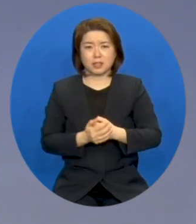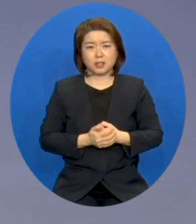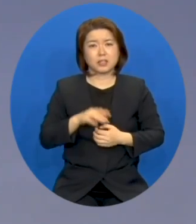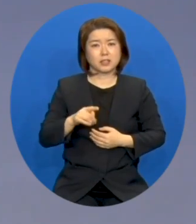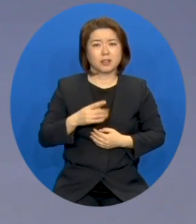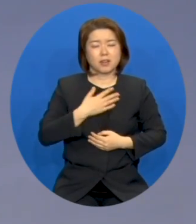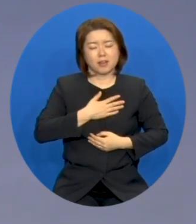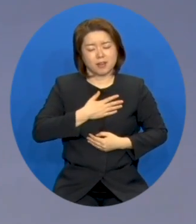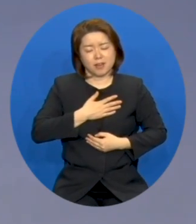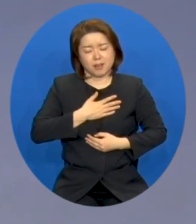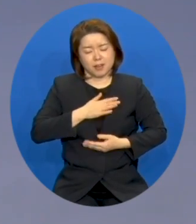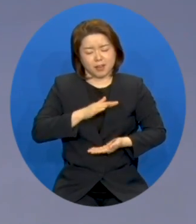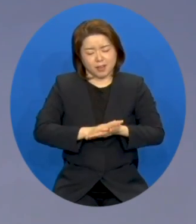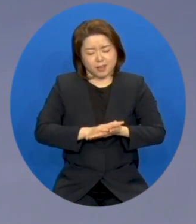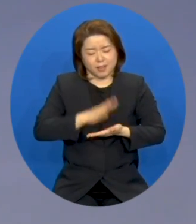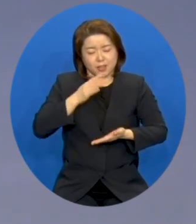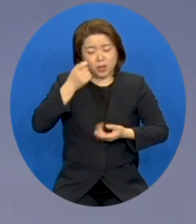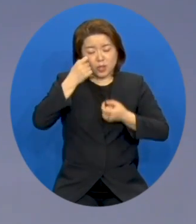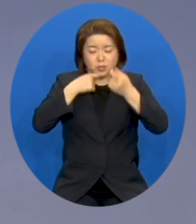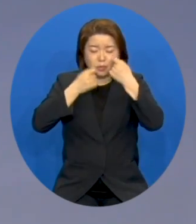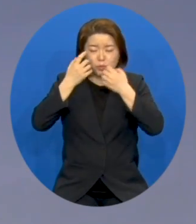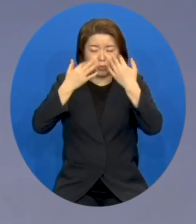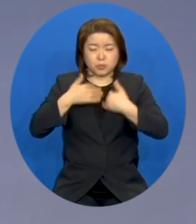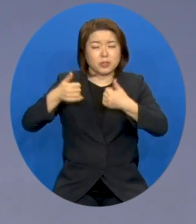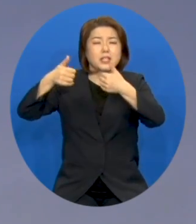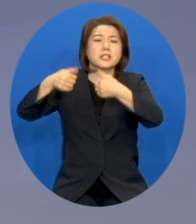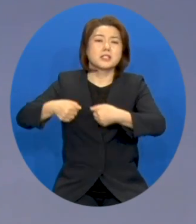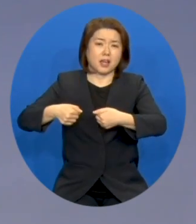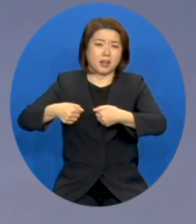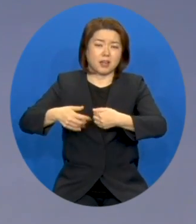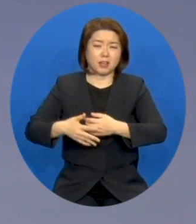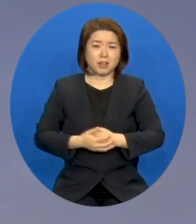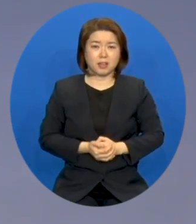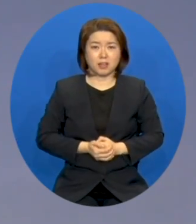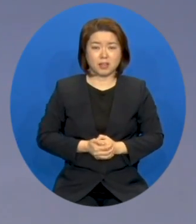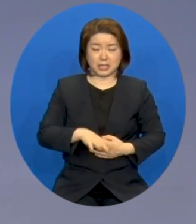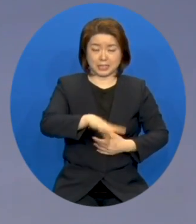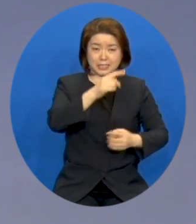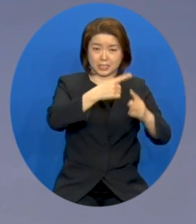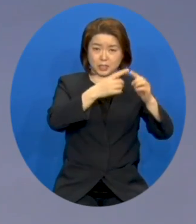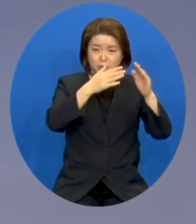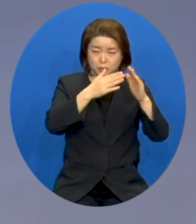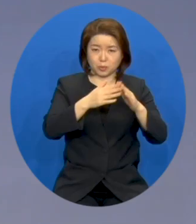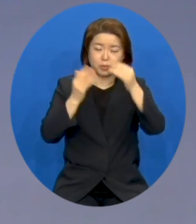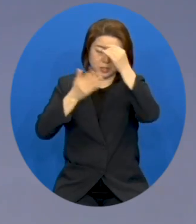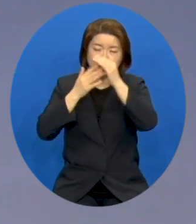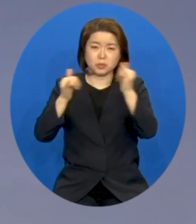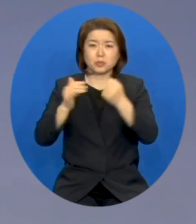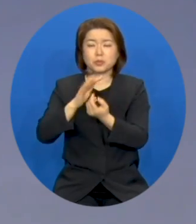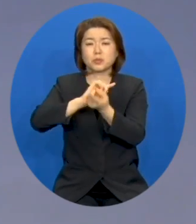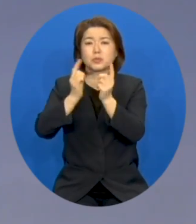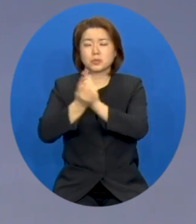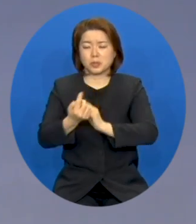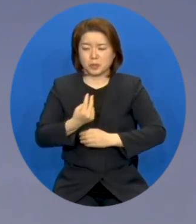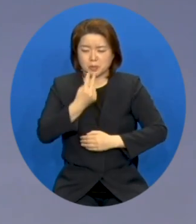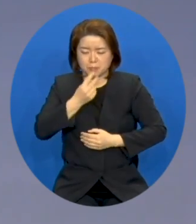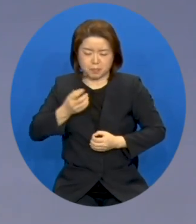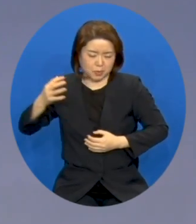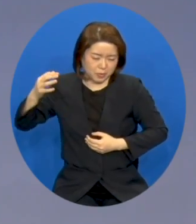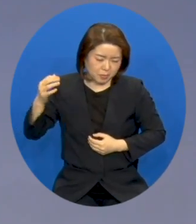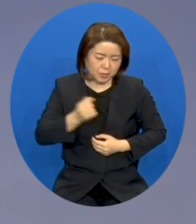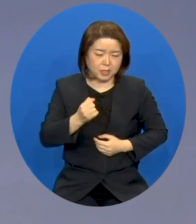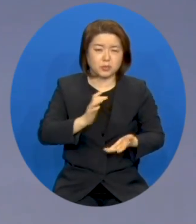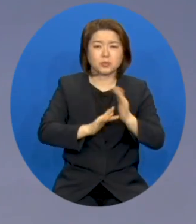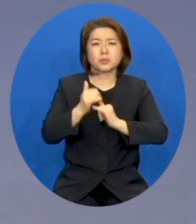가슴이 뜨거운 눈물이 나는 그런 인사입니다. 초대교회 성도들은 서로 목숨을 걸고 예수를